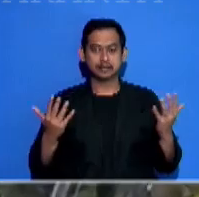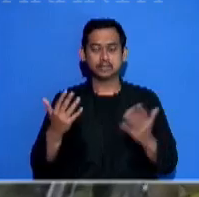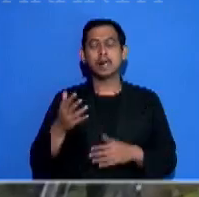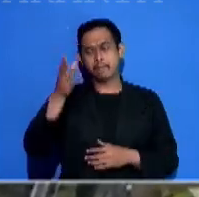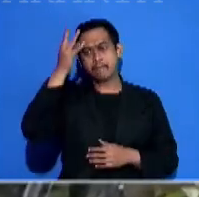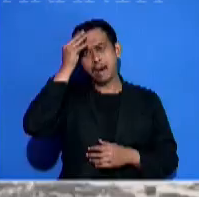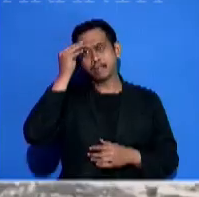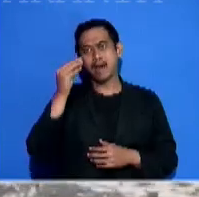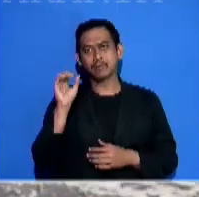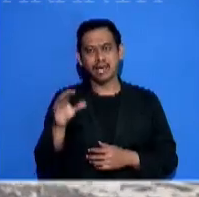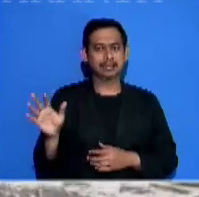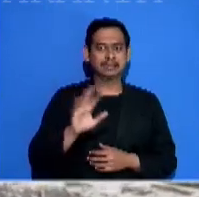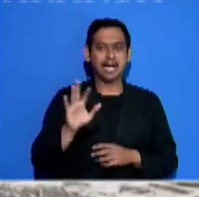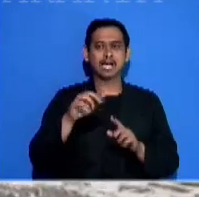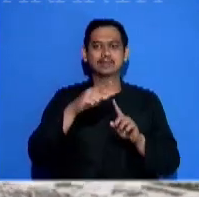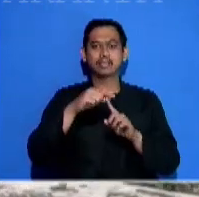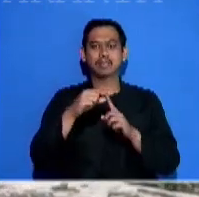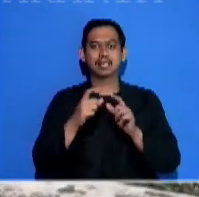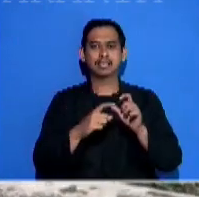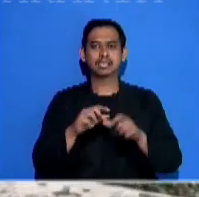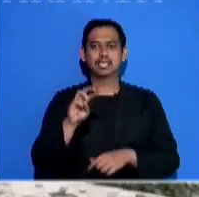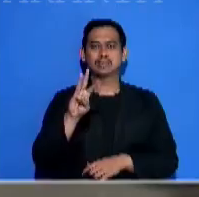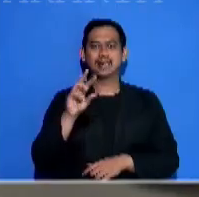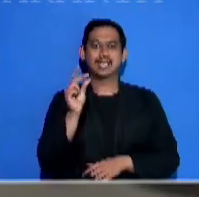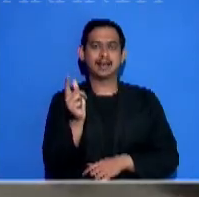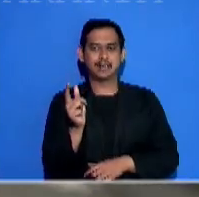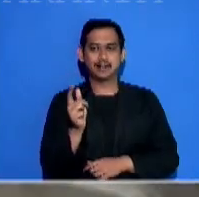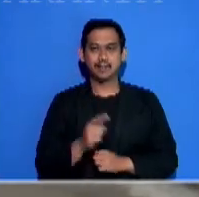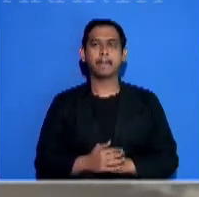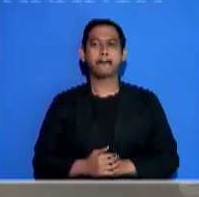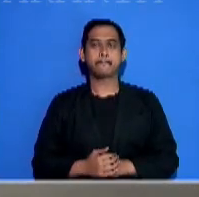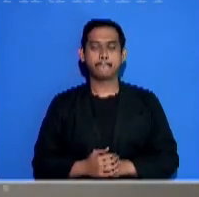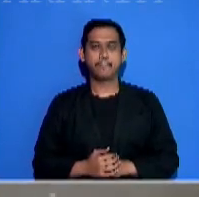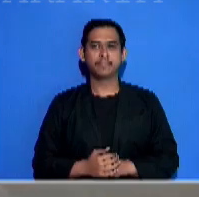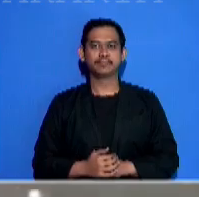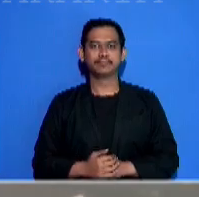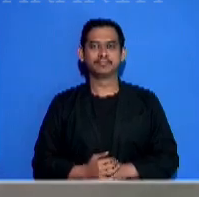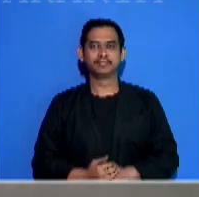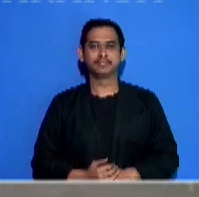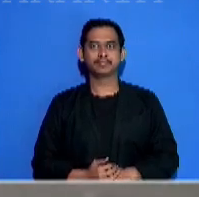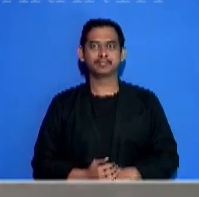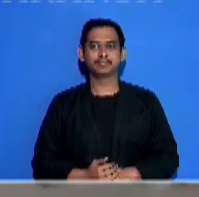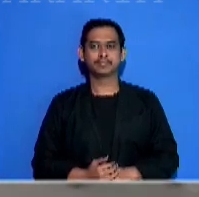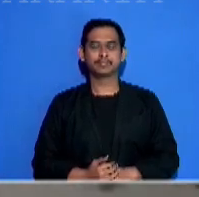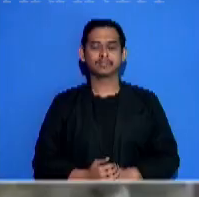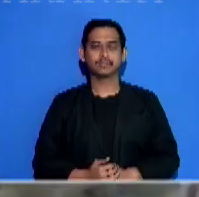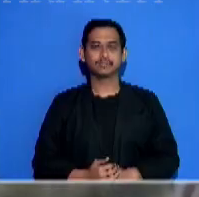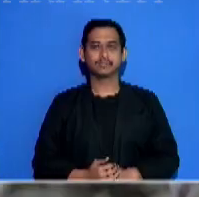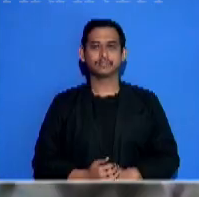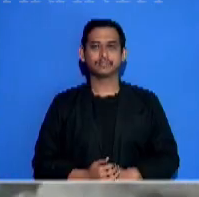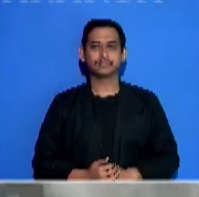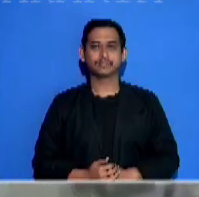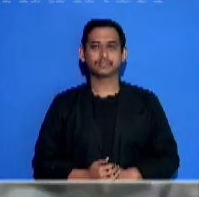menolak keberadaan TPS 3R Karang Miri demikian herdiani dan Ucu antriitama TVRI Yogyakarta